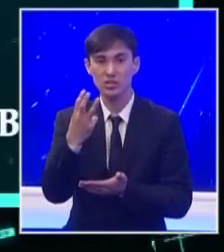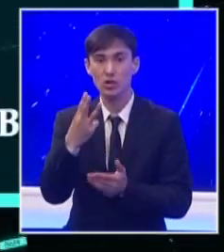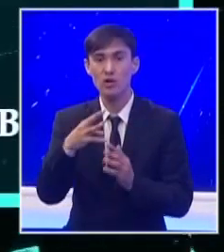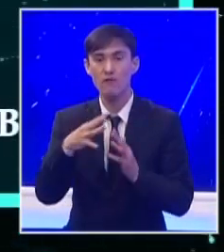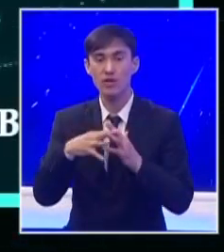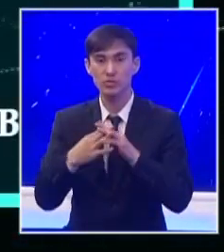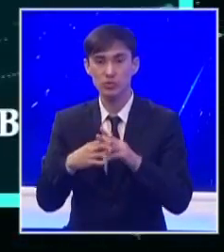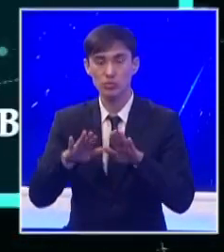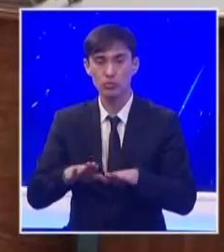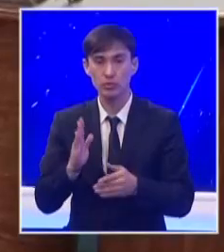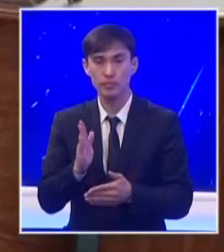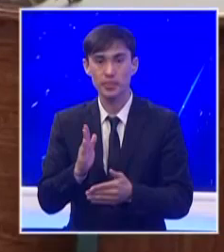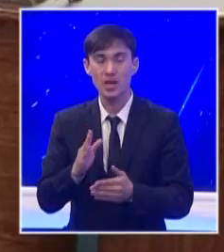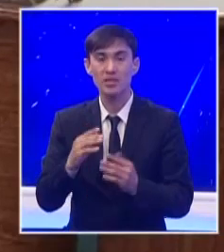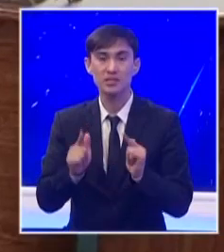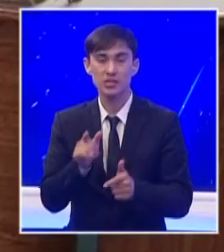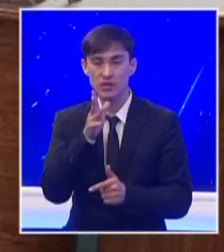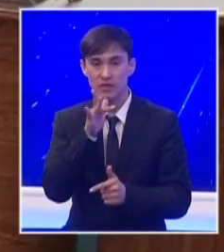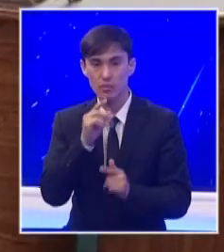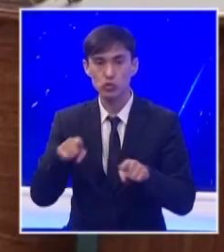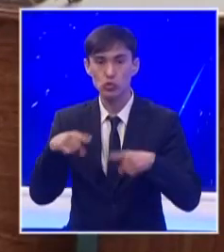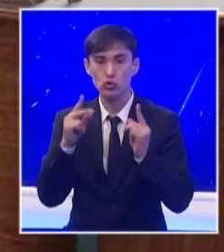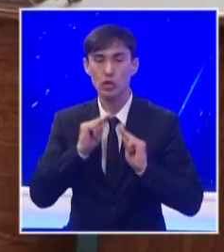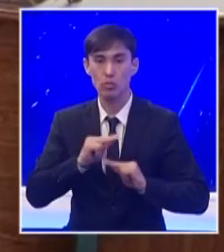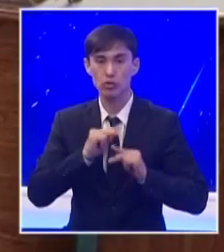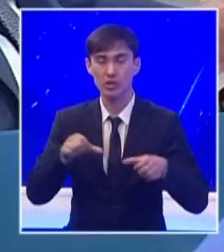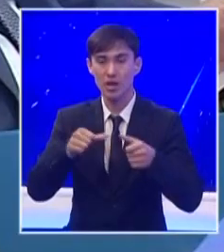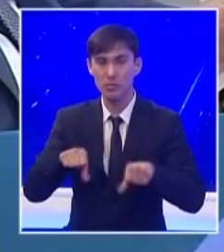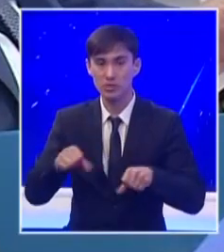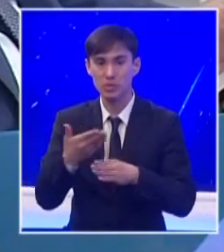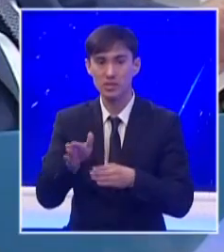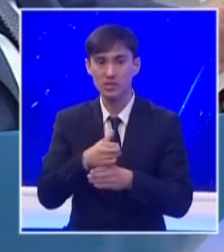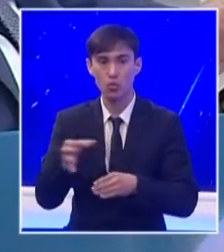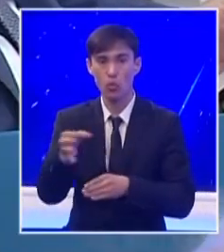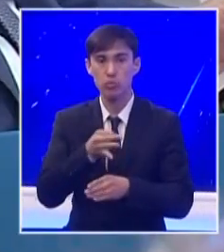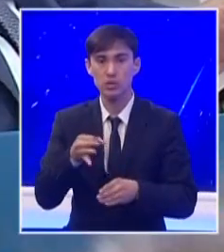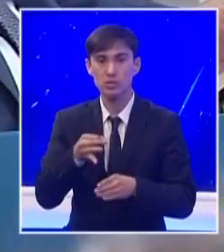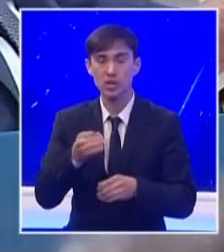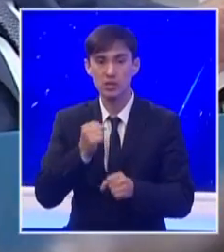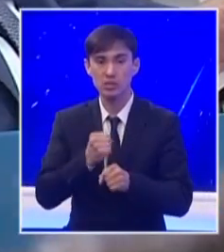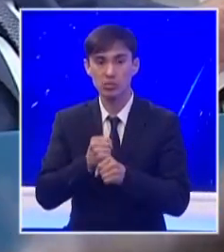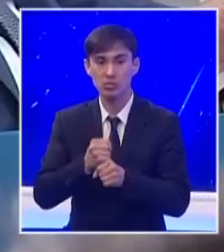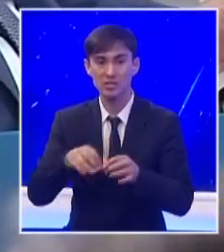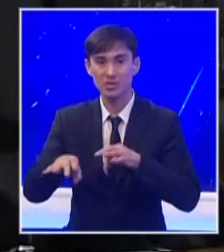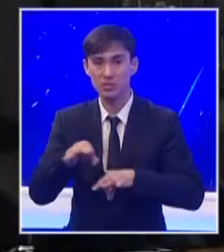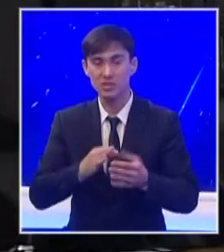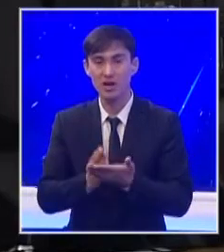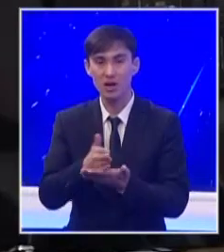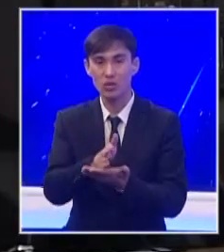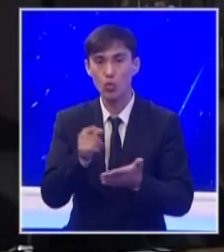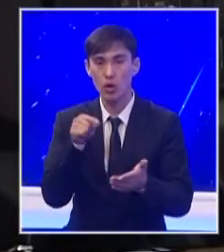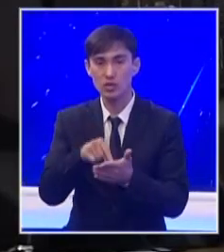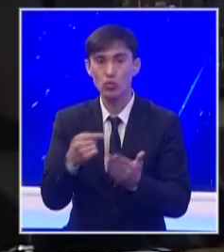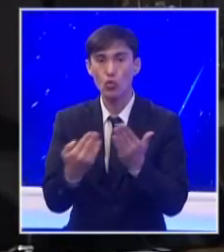380 населенными пунктами. В настоящее время создана рабочая комиссия по разделению области. Разработана схематическая карта с указанием